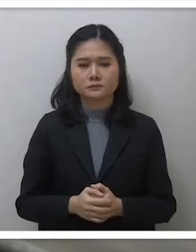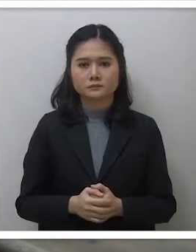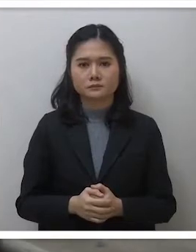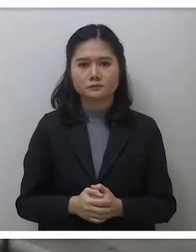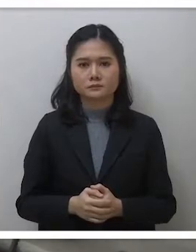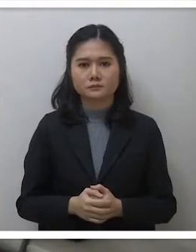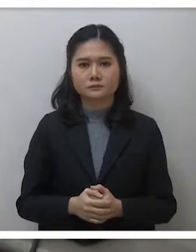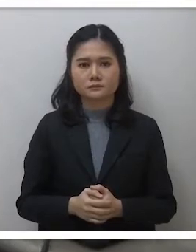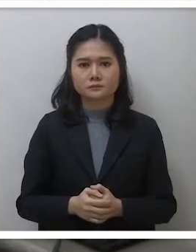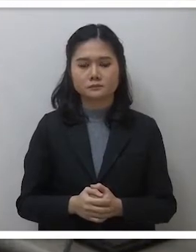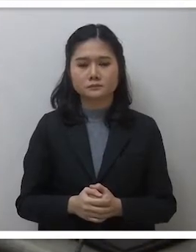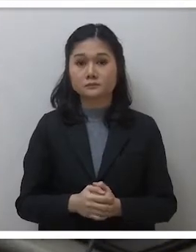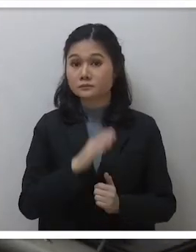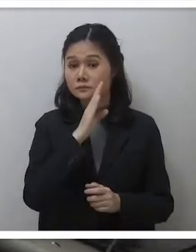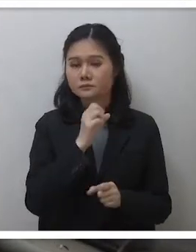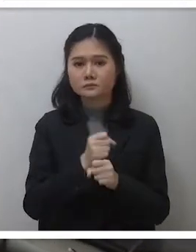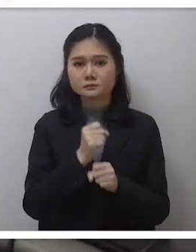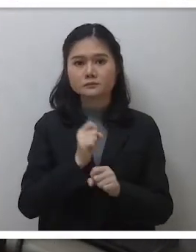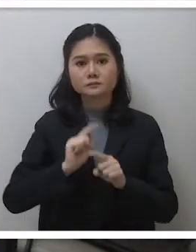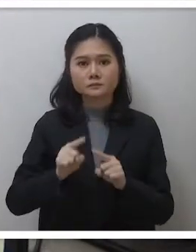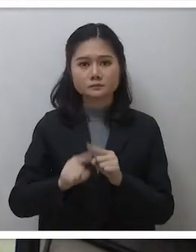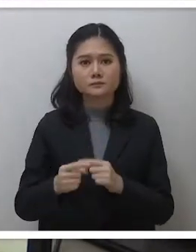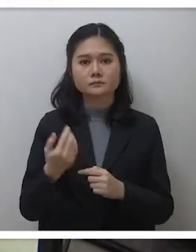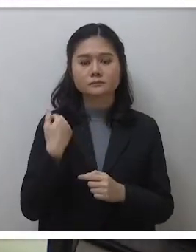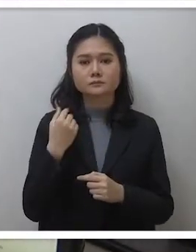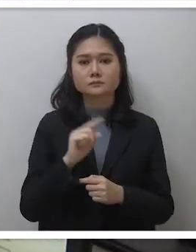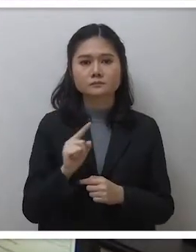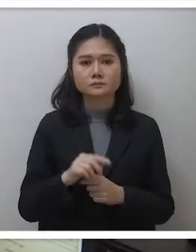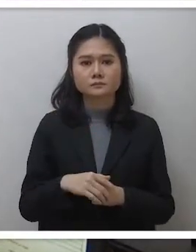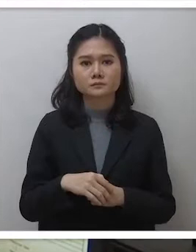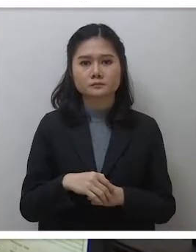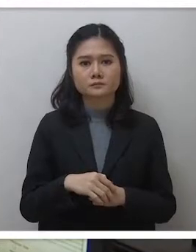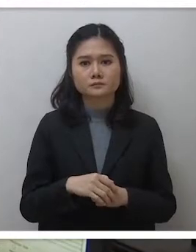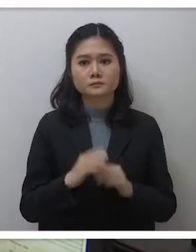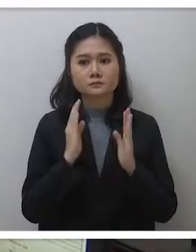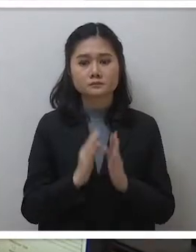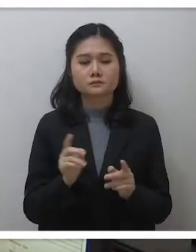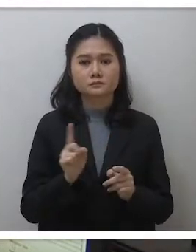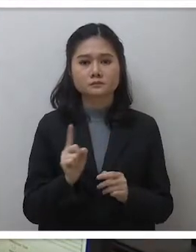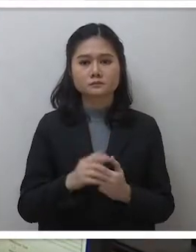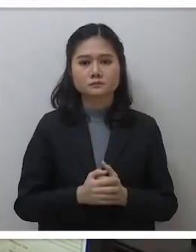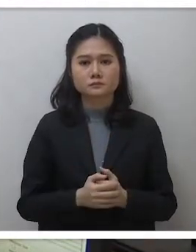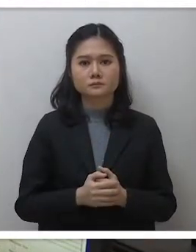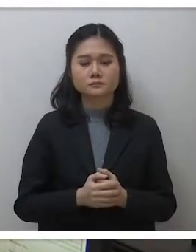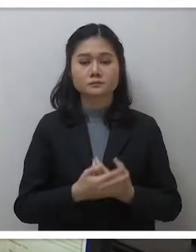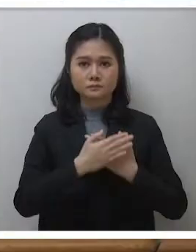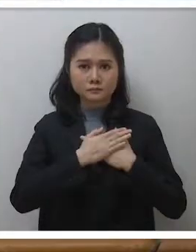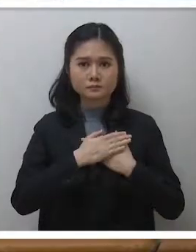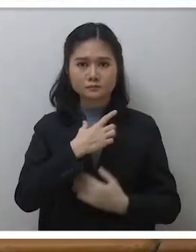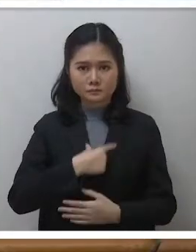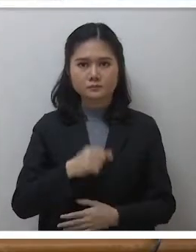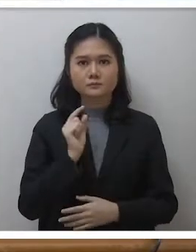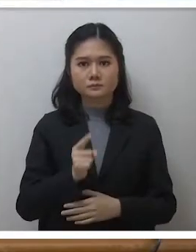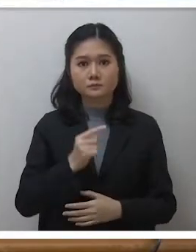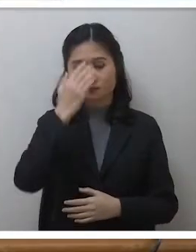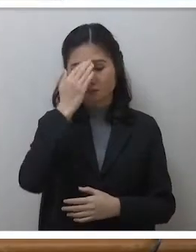ในการทำงานพวกนี้เนี่ยมันจะต้องอาศัยคนที่ใจรักจริงๆน